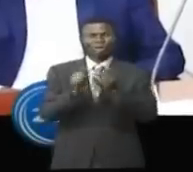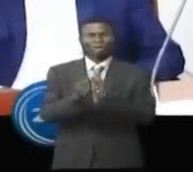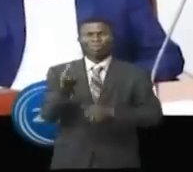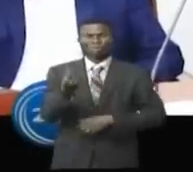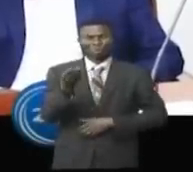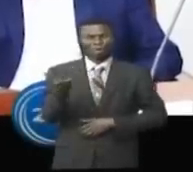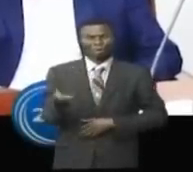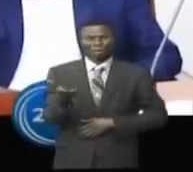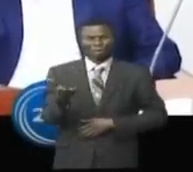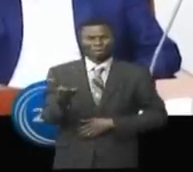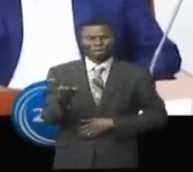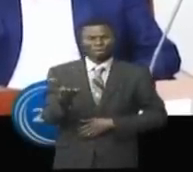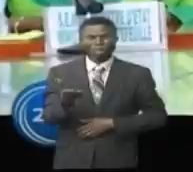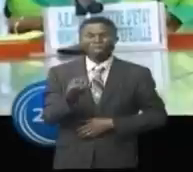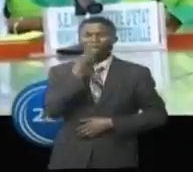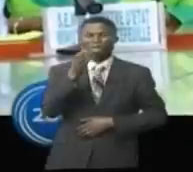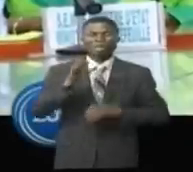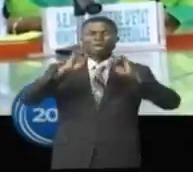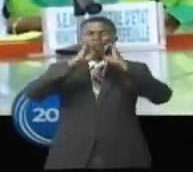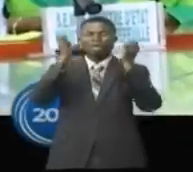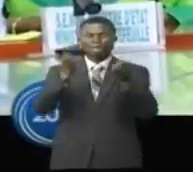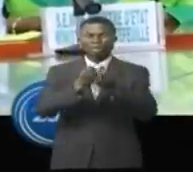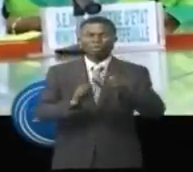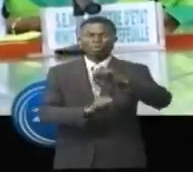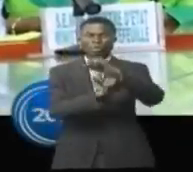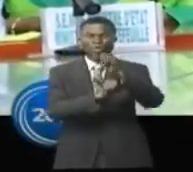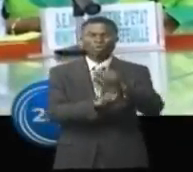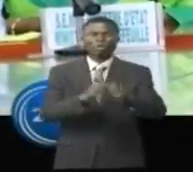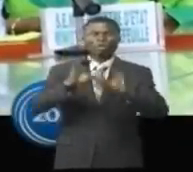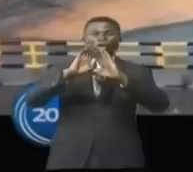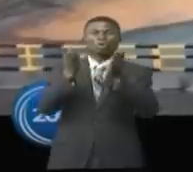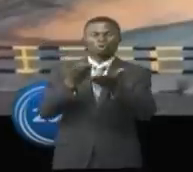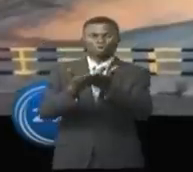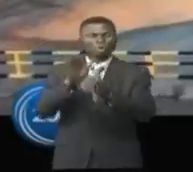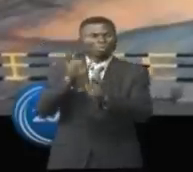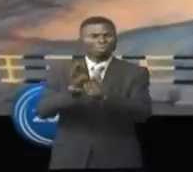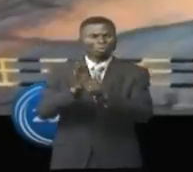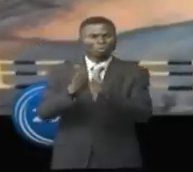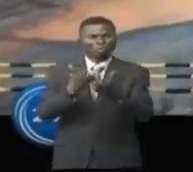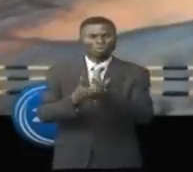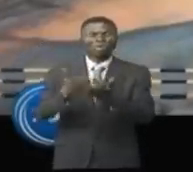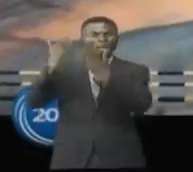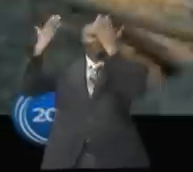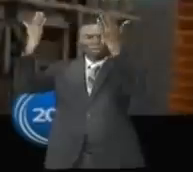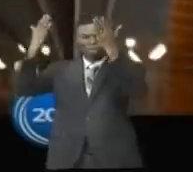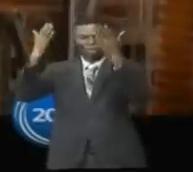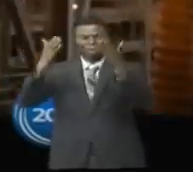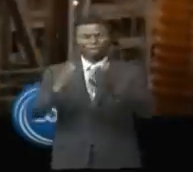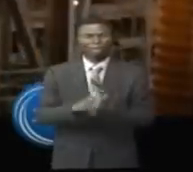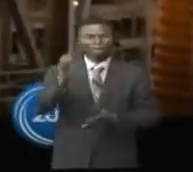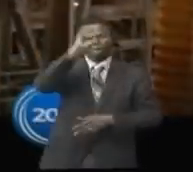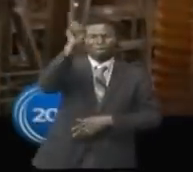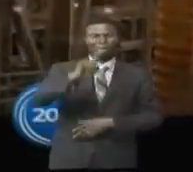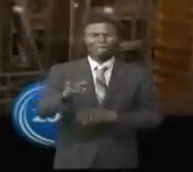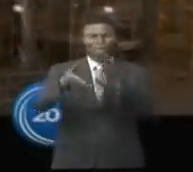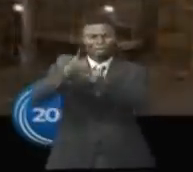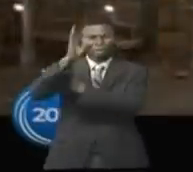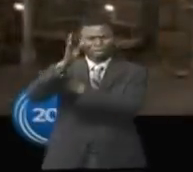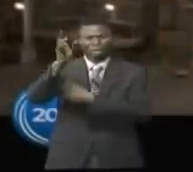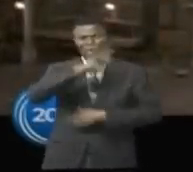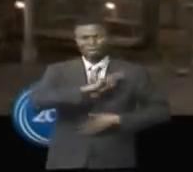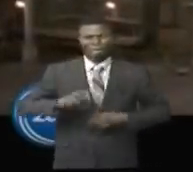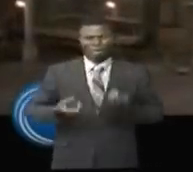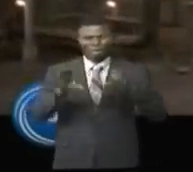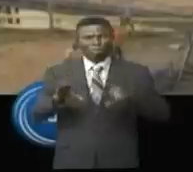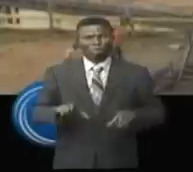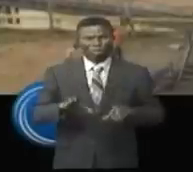financiers. Les exemples des entreprises assistées par Eco Mining sont légion. La Zambie, le Zimbabwe et en République démocratique du